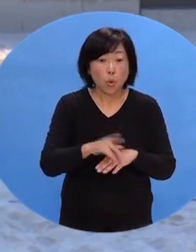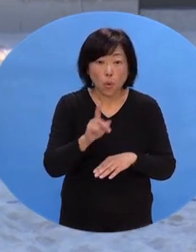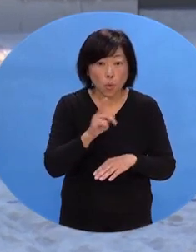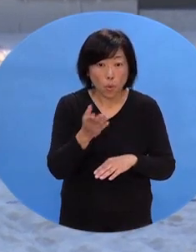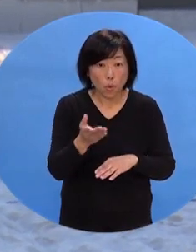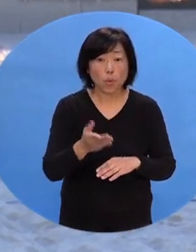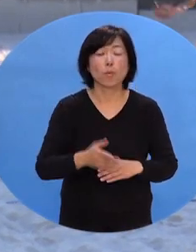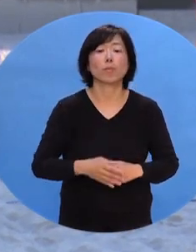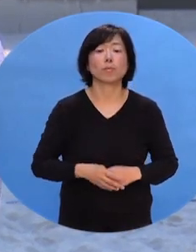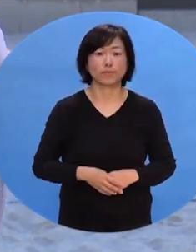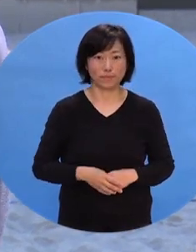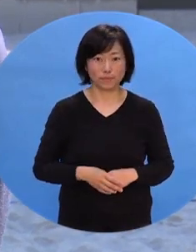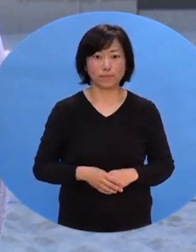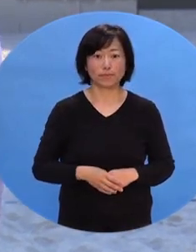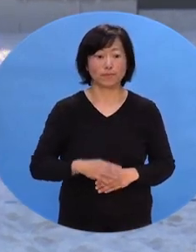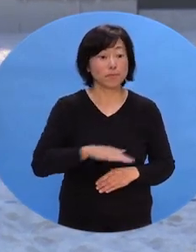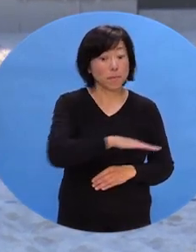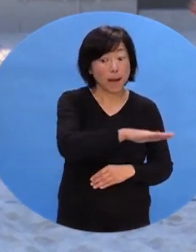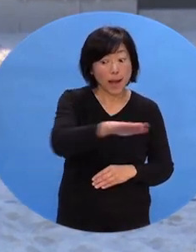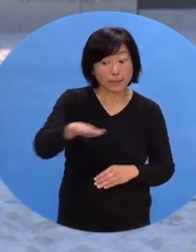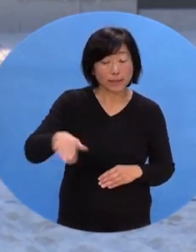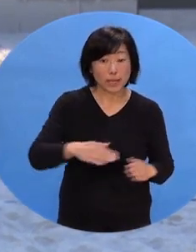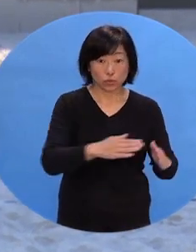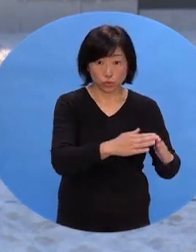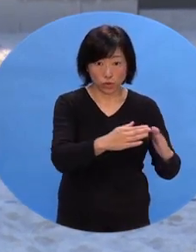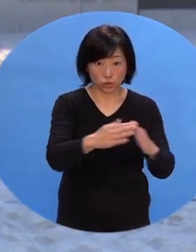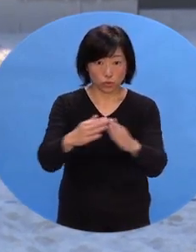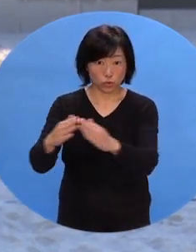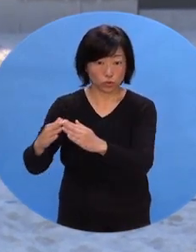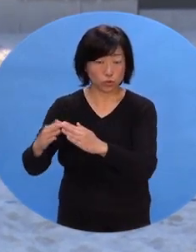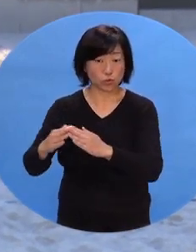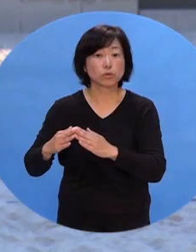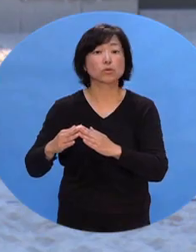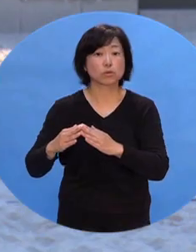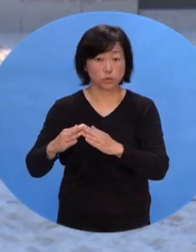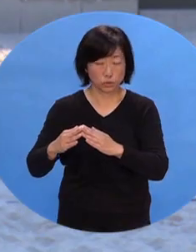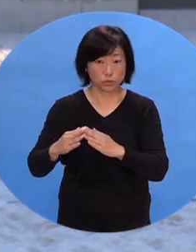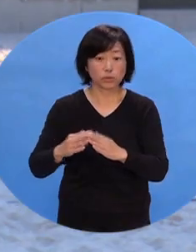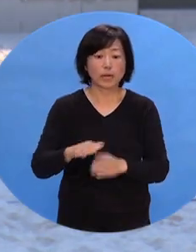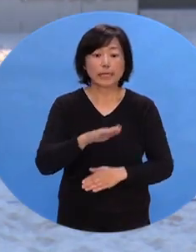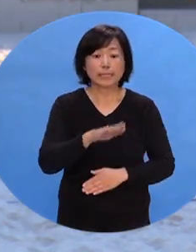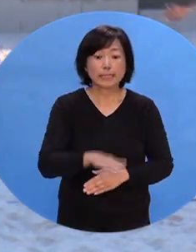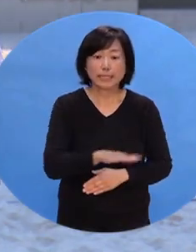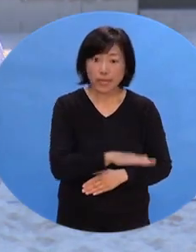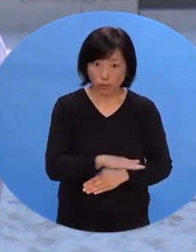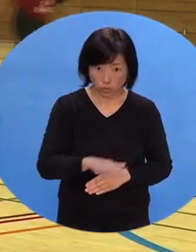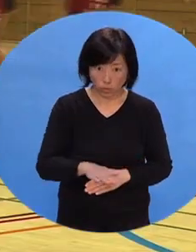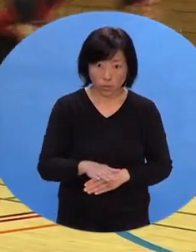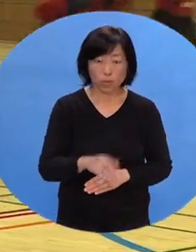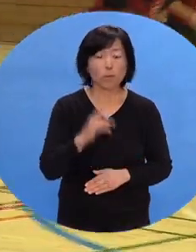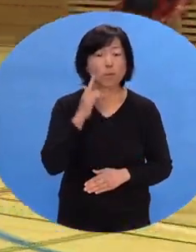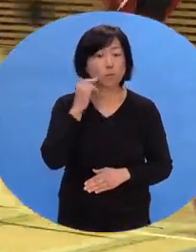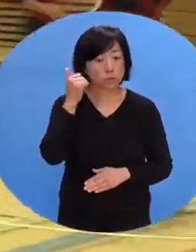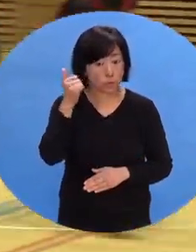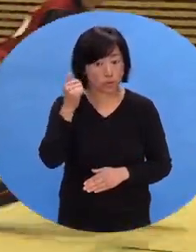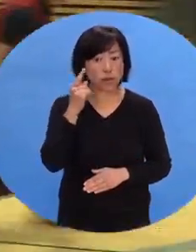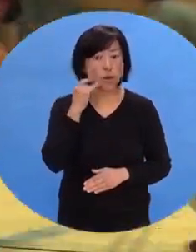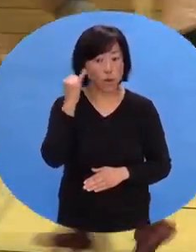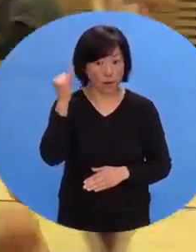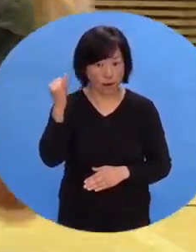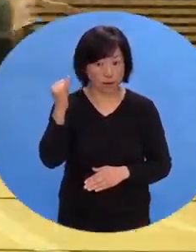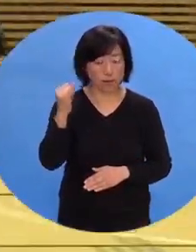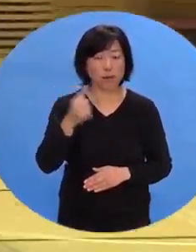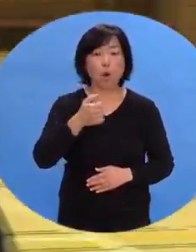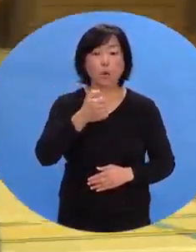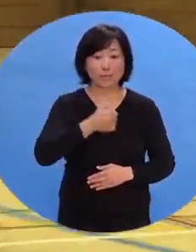ますか？ はい、周りが住宅街ということもありますけども、小さいお子様から、それからお父さんお母さん、それ